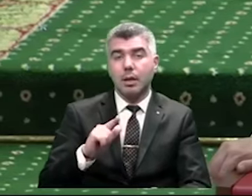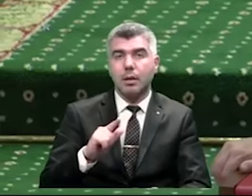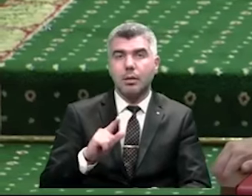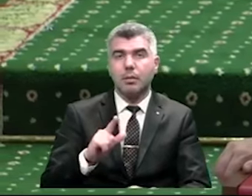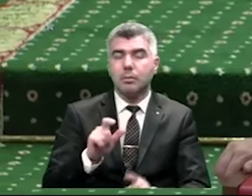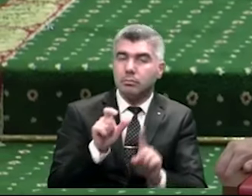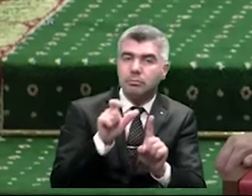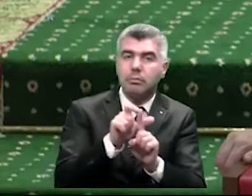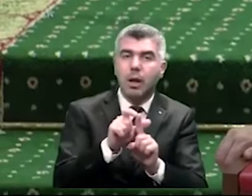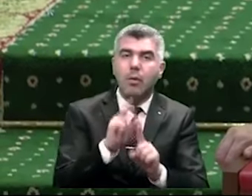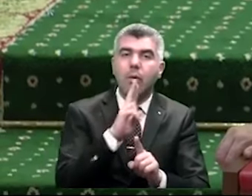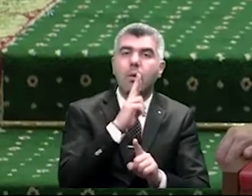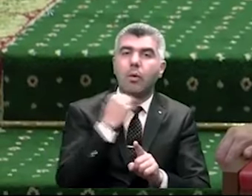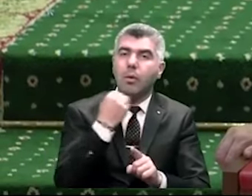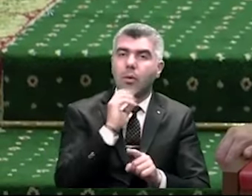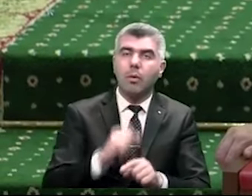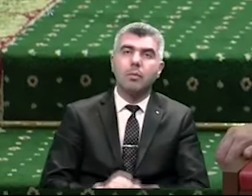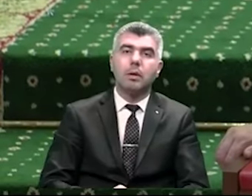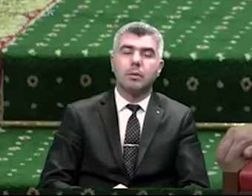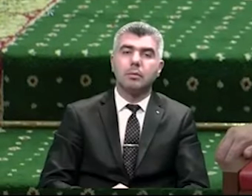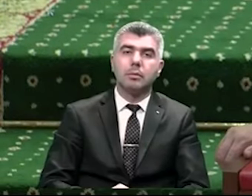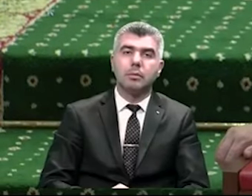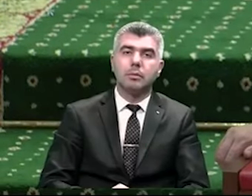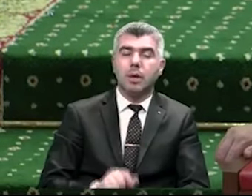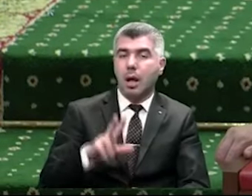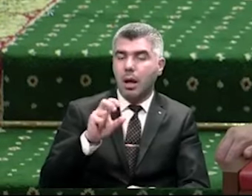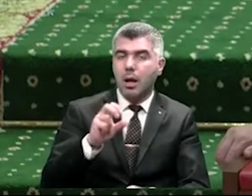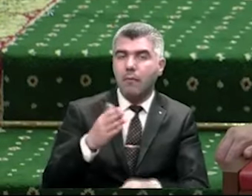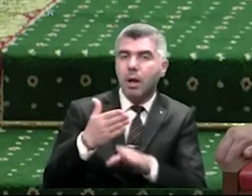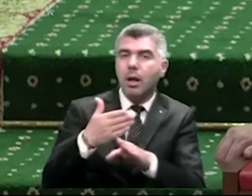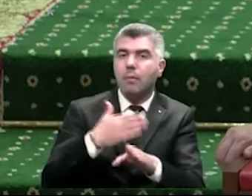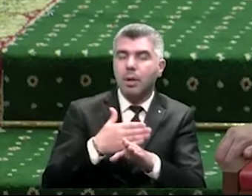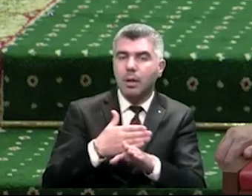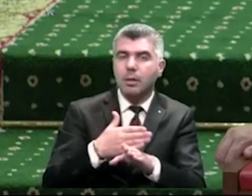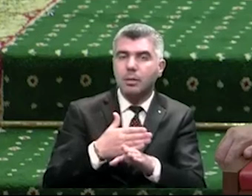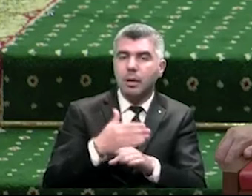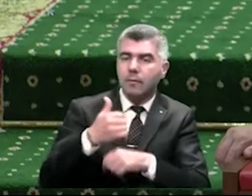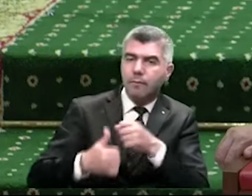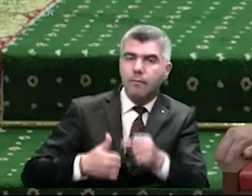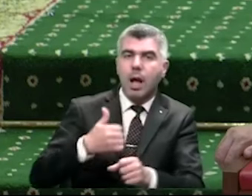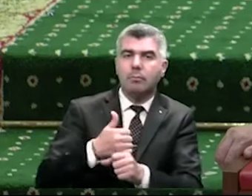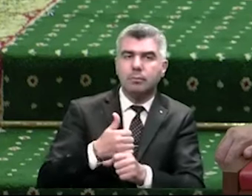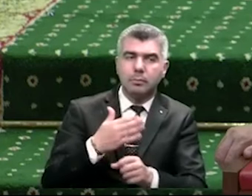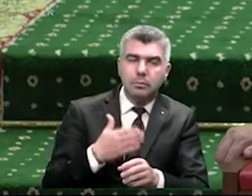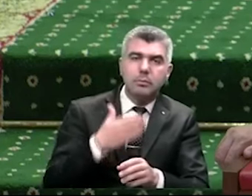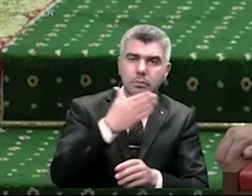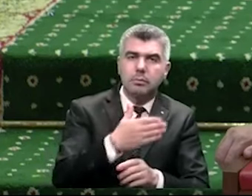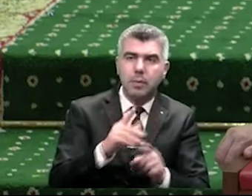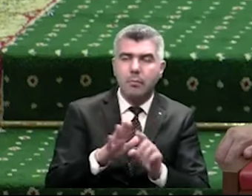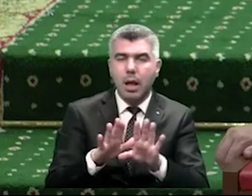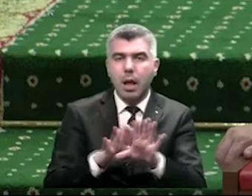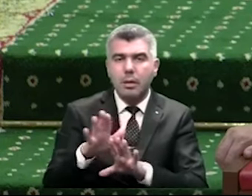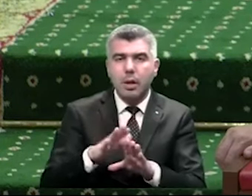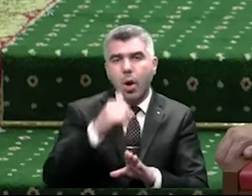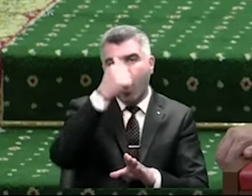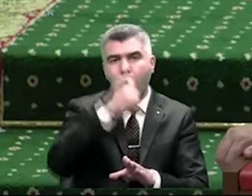طرف الحكومه صاحب الجلاله من جهه اخرى كما تعلمون سبق لي السنه الماضيه ان زرت اقليم تنغير وز اقليم